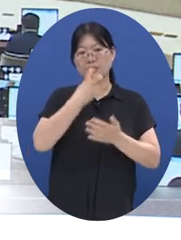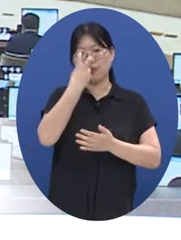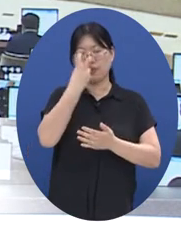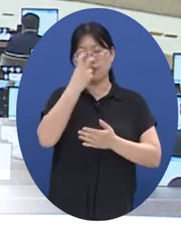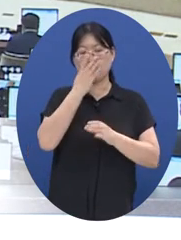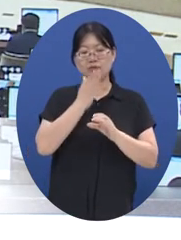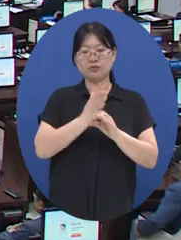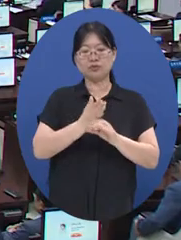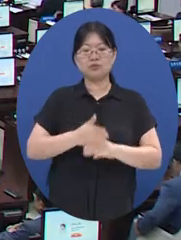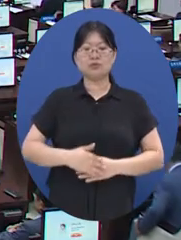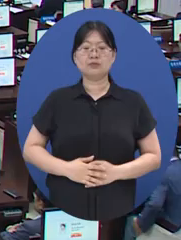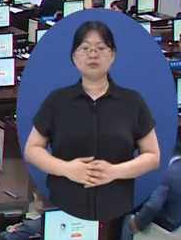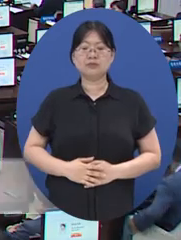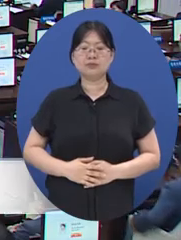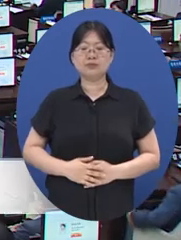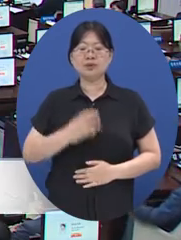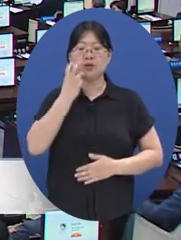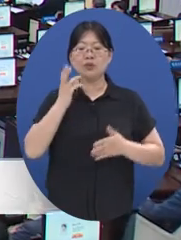예정입니다.